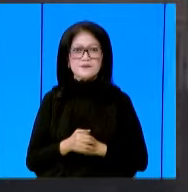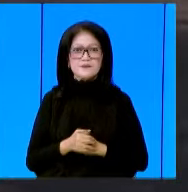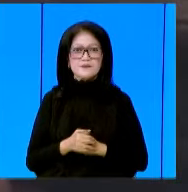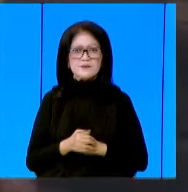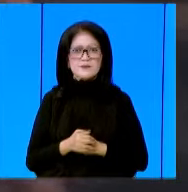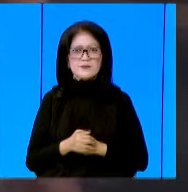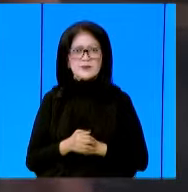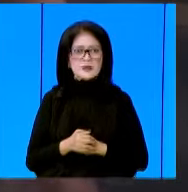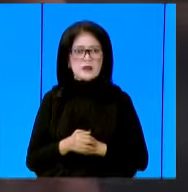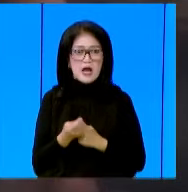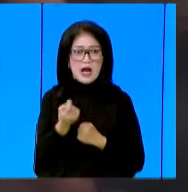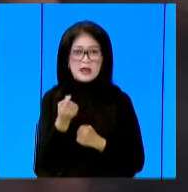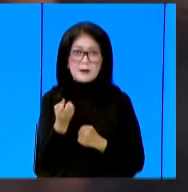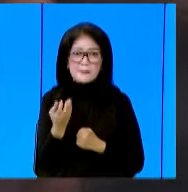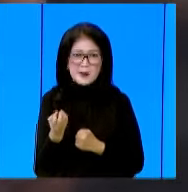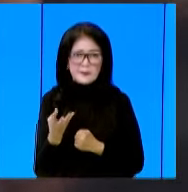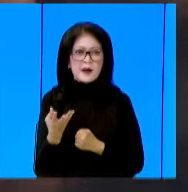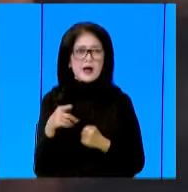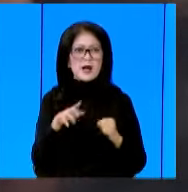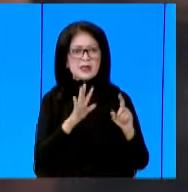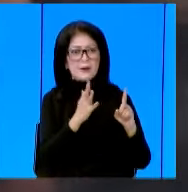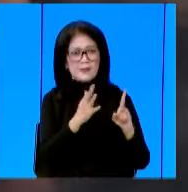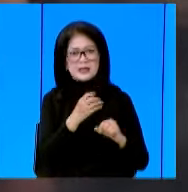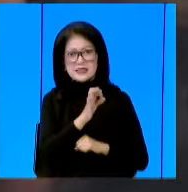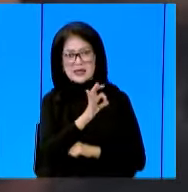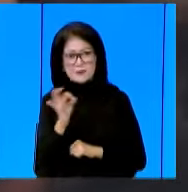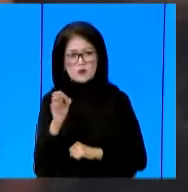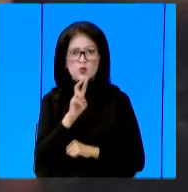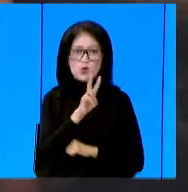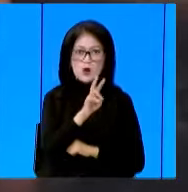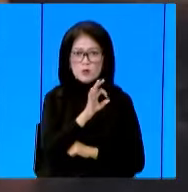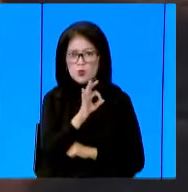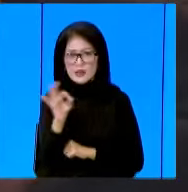Pak? 15 ribu, 20 ribu, Mas, rata-rata.